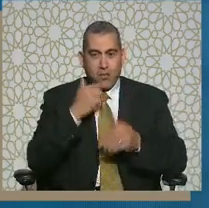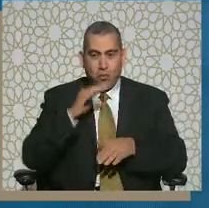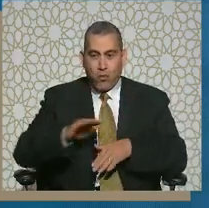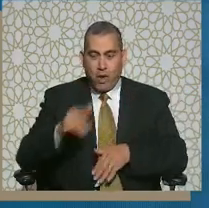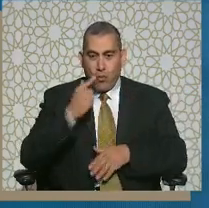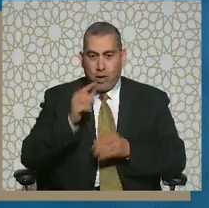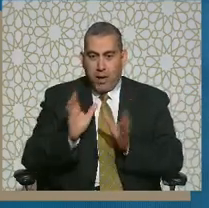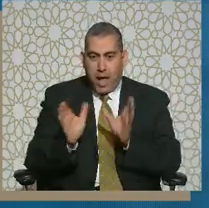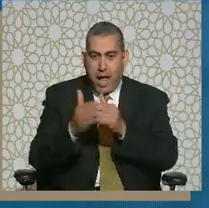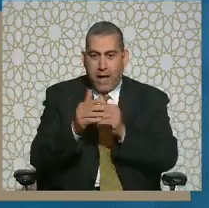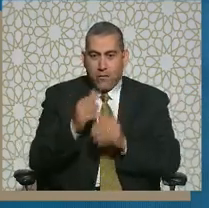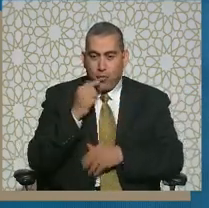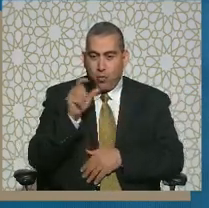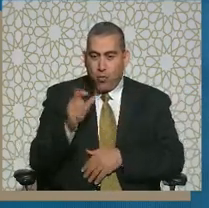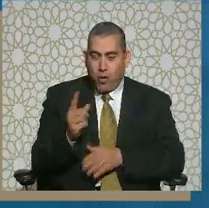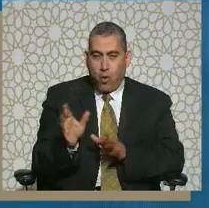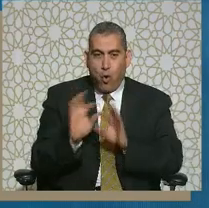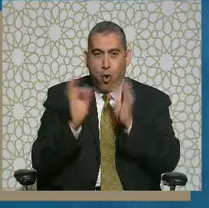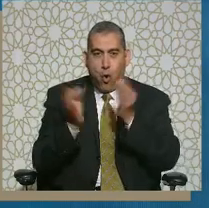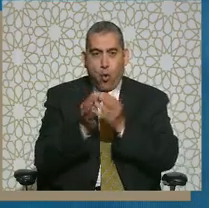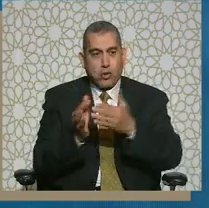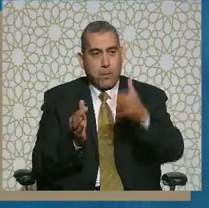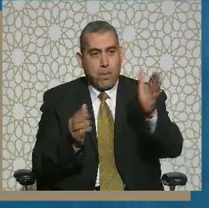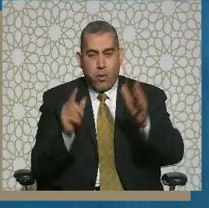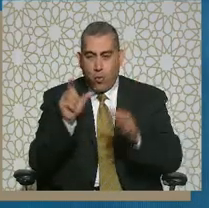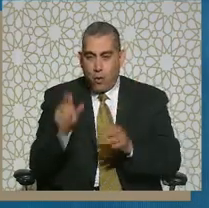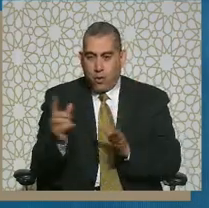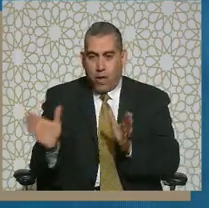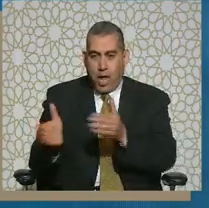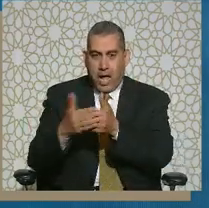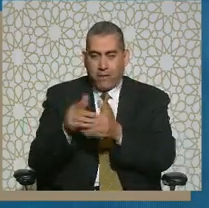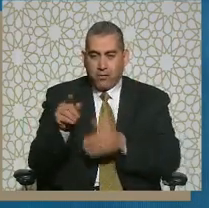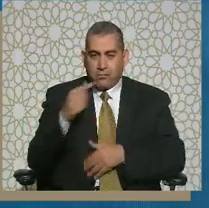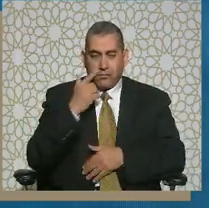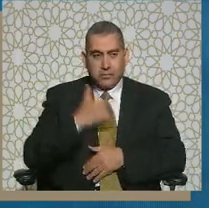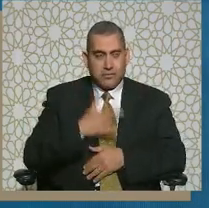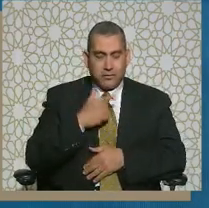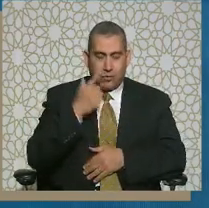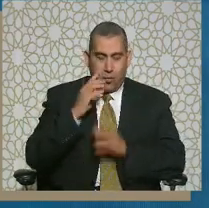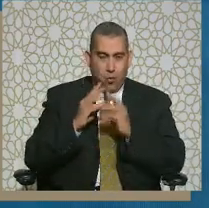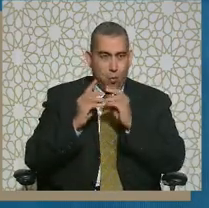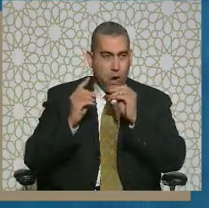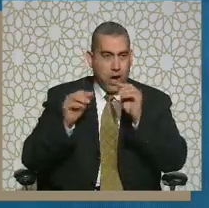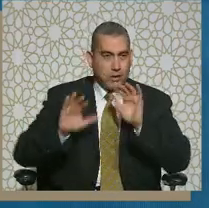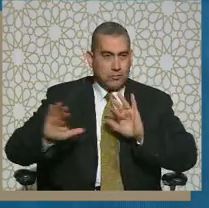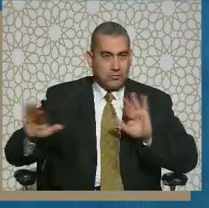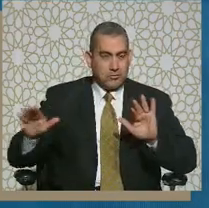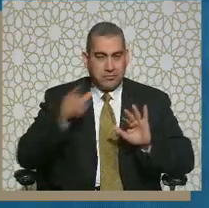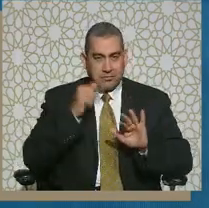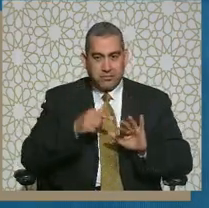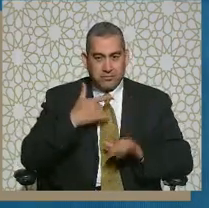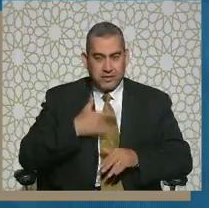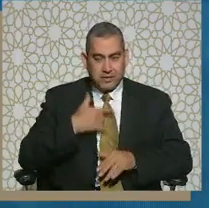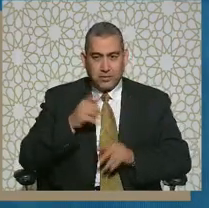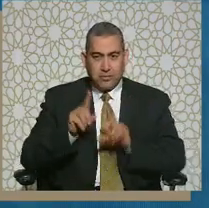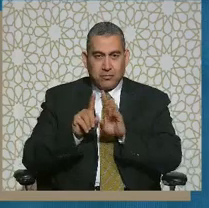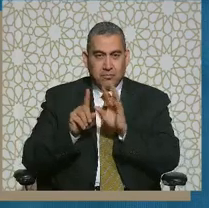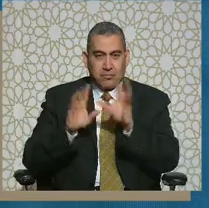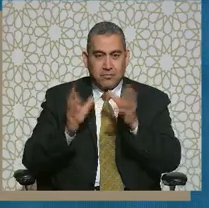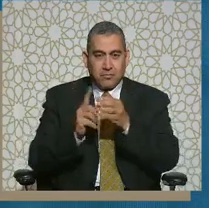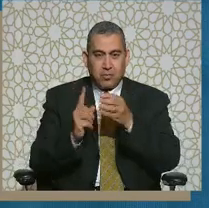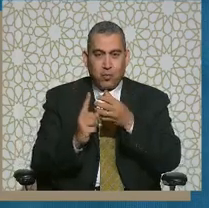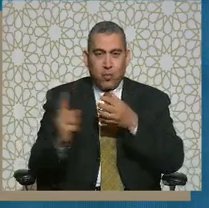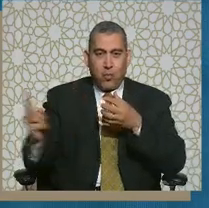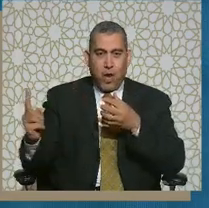نفسه والاسره كلها بره بتحسسه بالوحشه تحسسهم ان هو انعزل عنهم